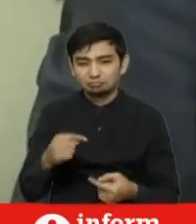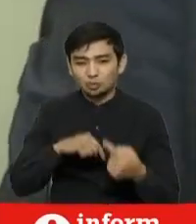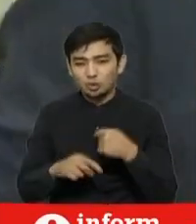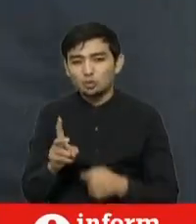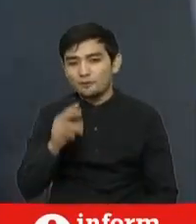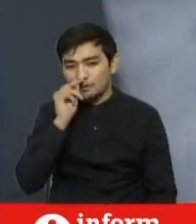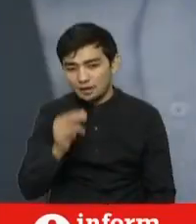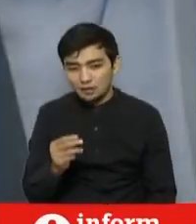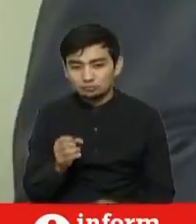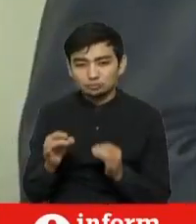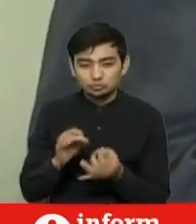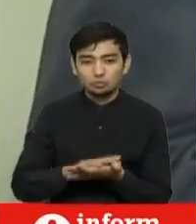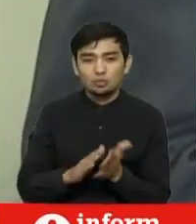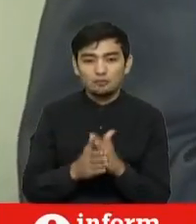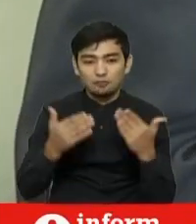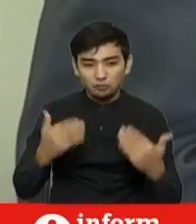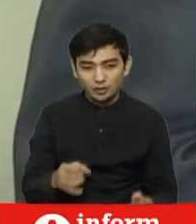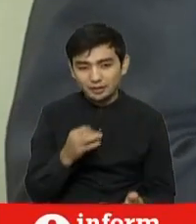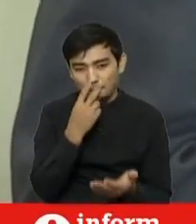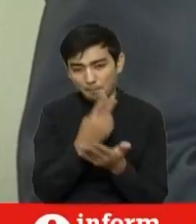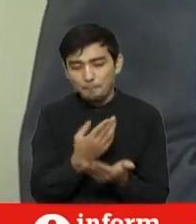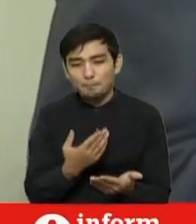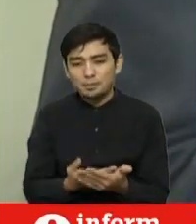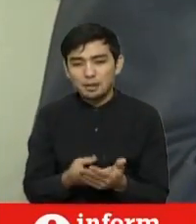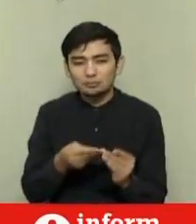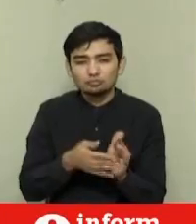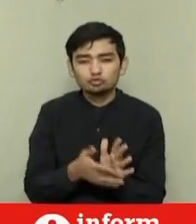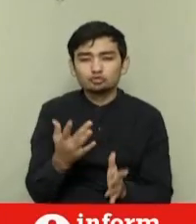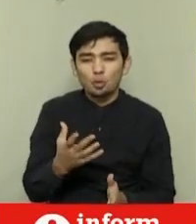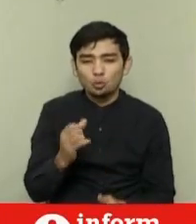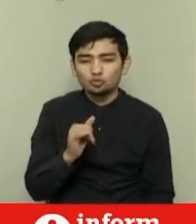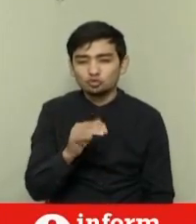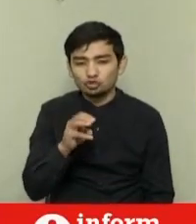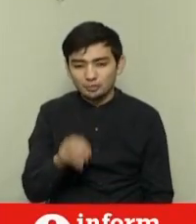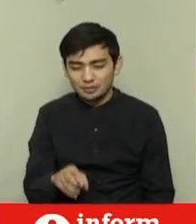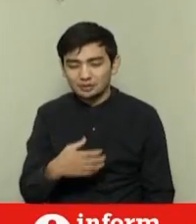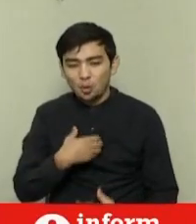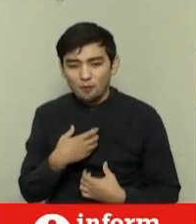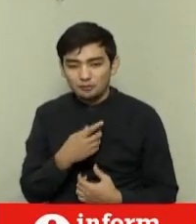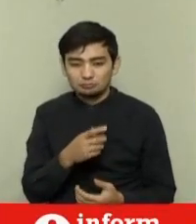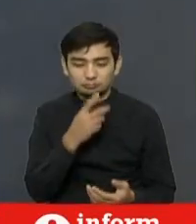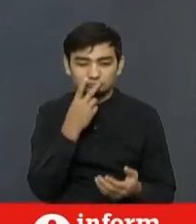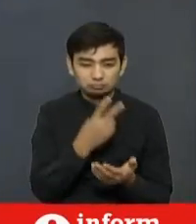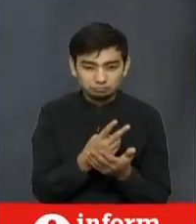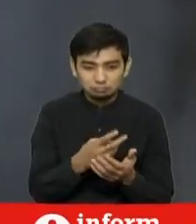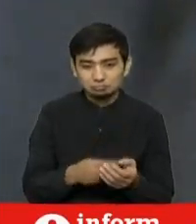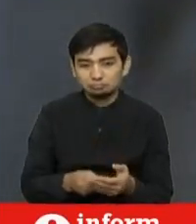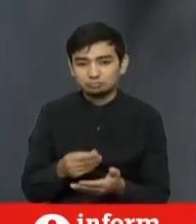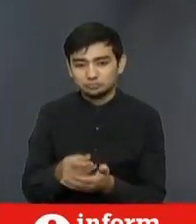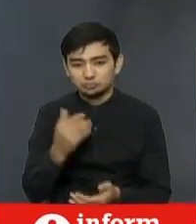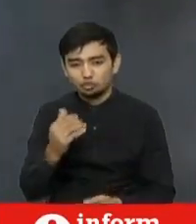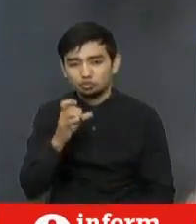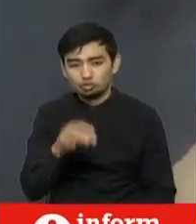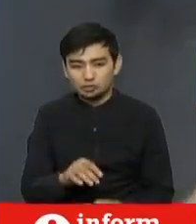виновника аварии. Далее указывайте примерную сумму ущерба, который сверяется страховым агентством. При согласовании средства падают вам на счет